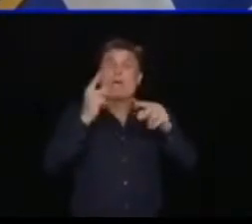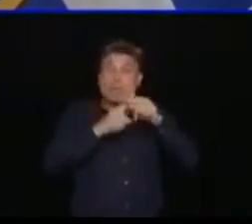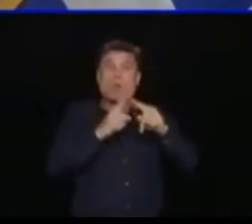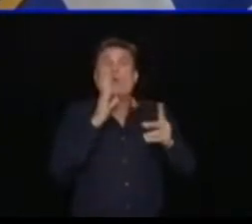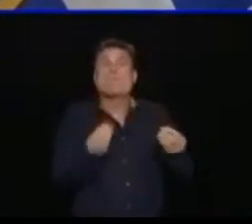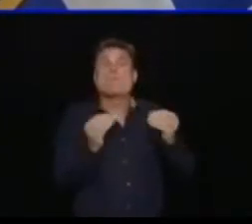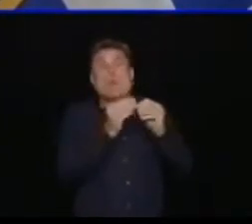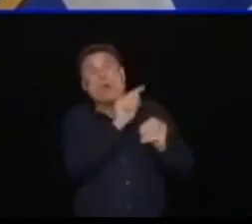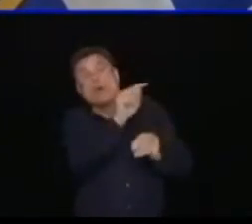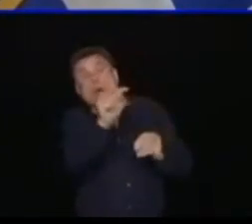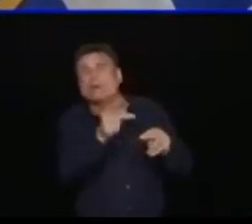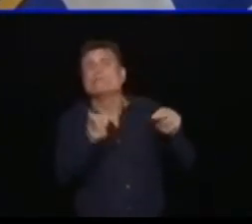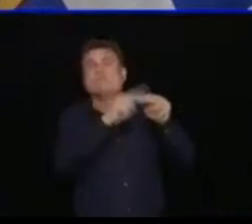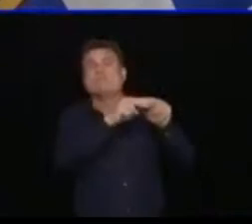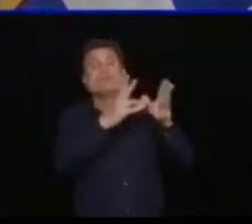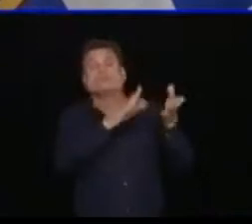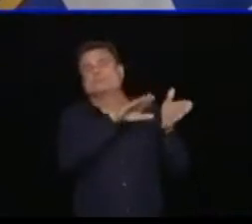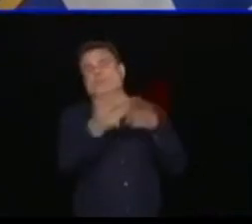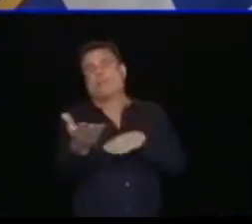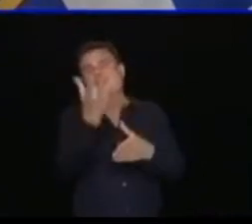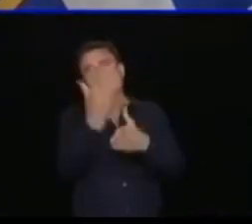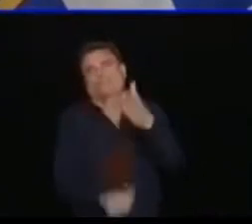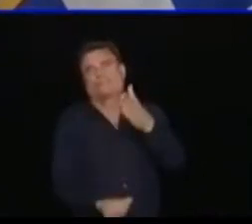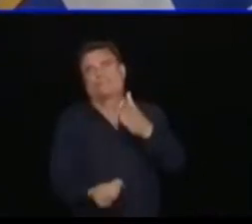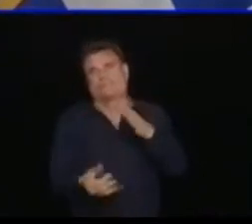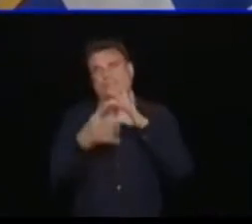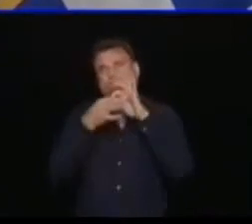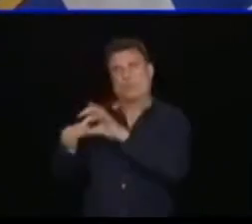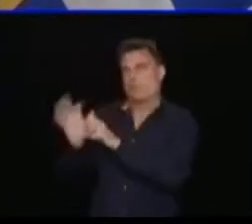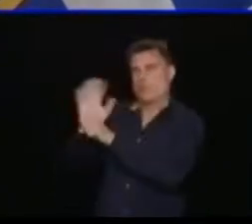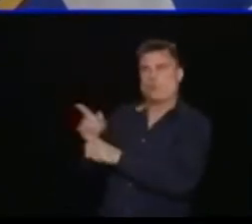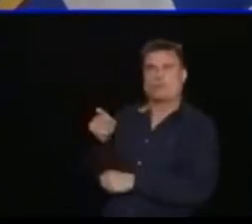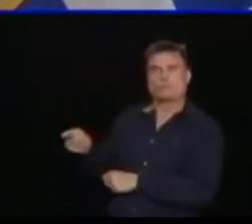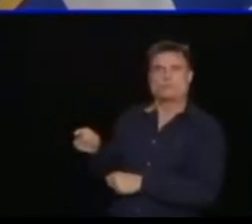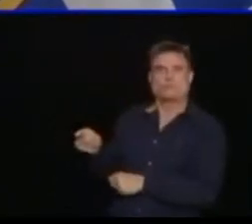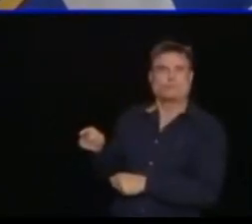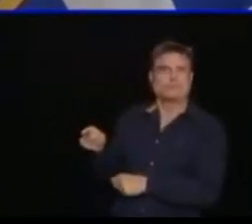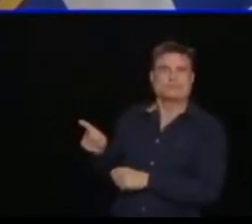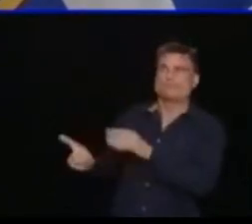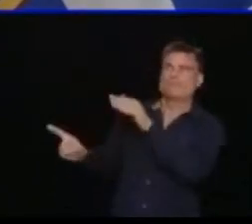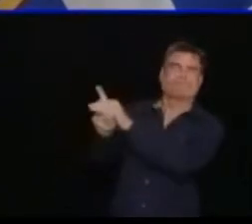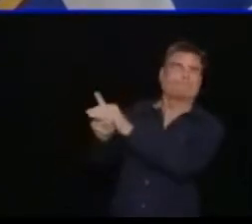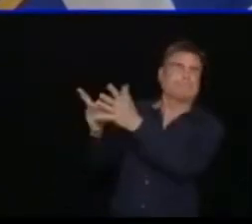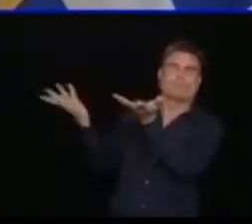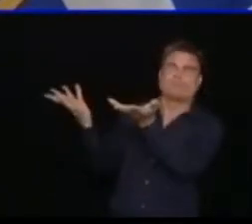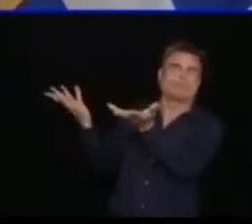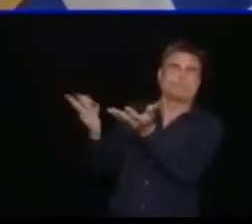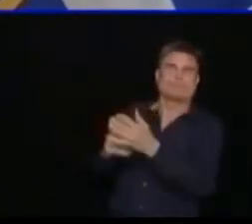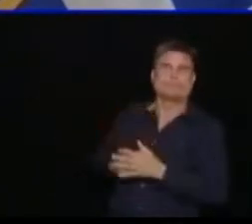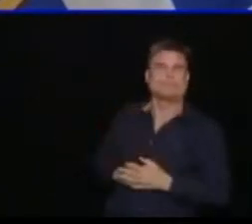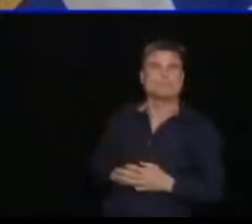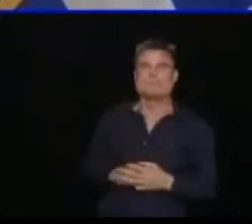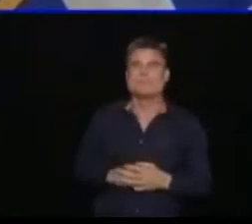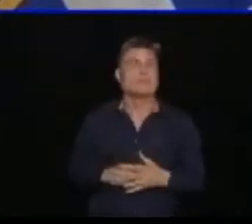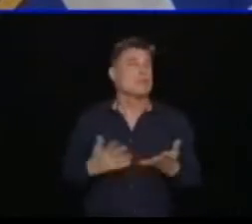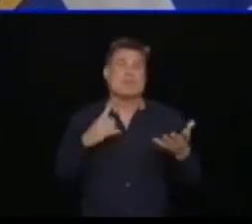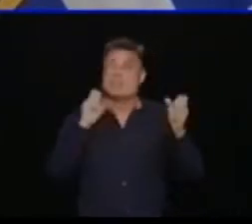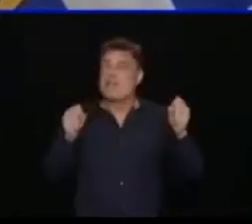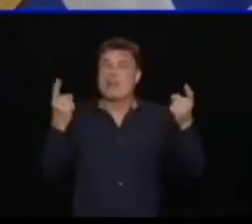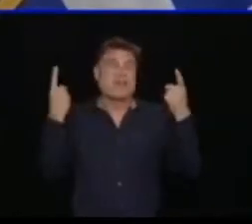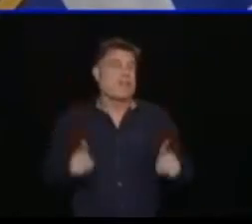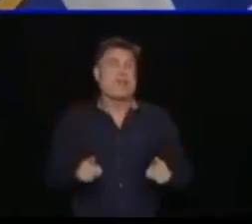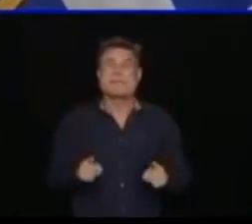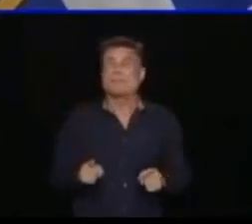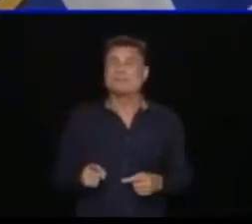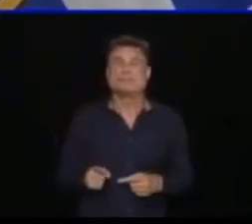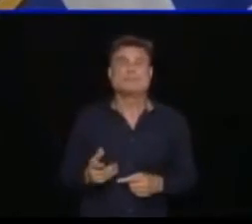所以我们大家都有家庭我们要对家人对生命负责。那么我们在过去